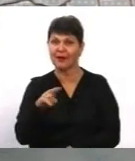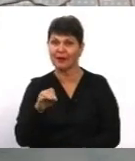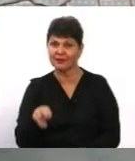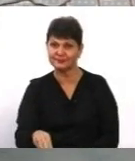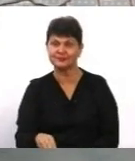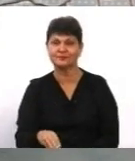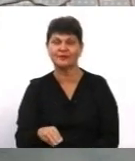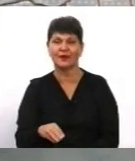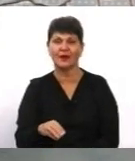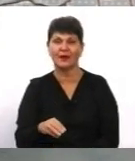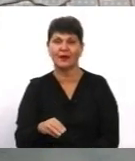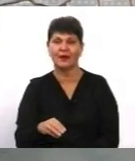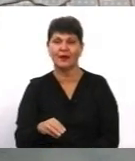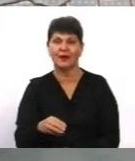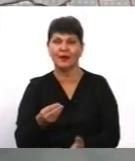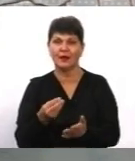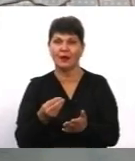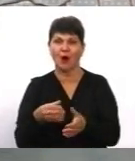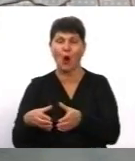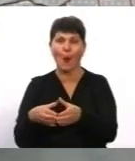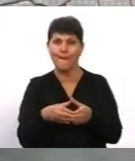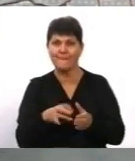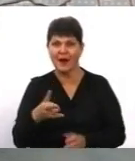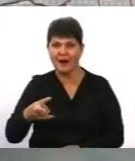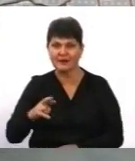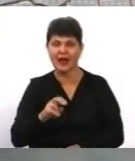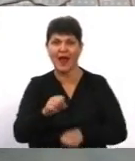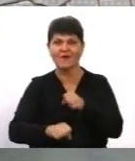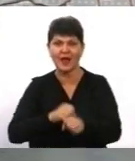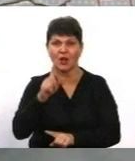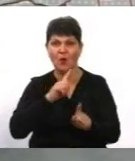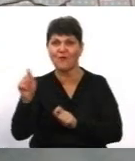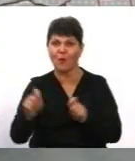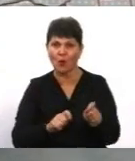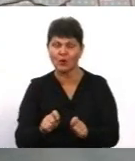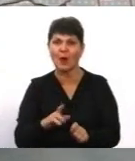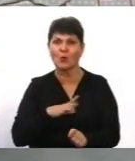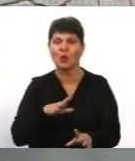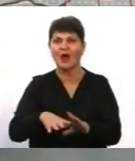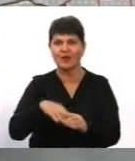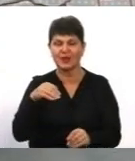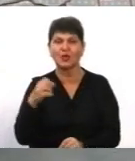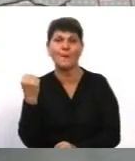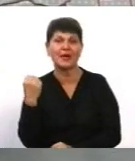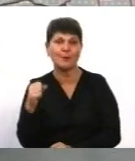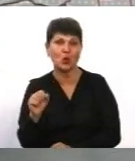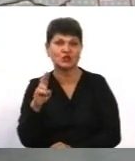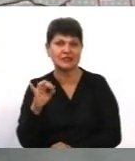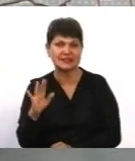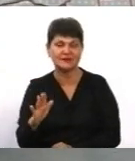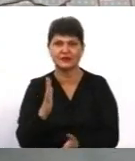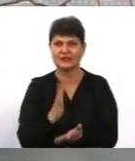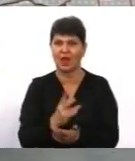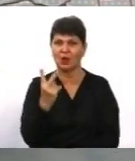Подало 6 компаній на велофорумі, було обрано переможців, їх стало